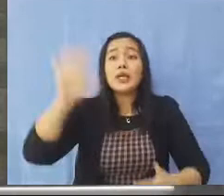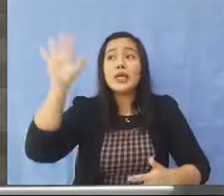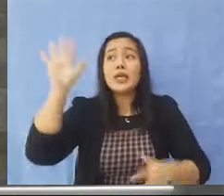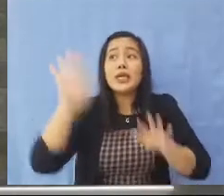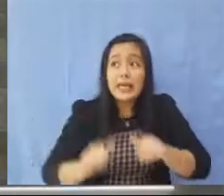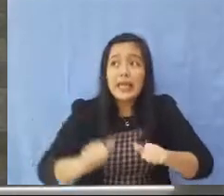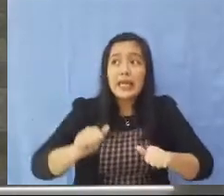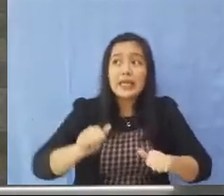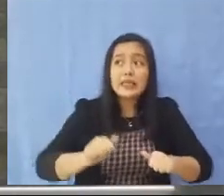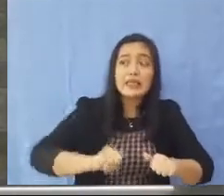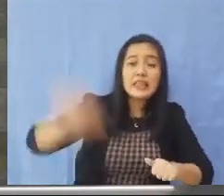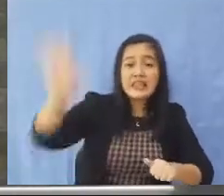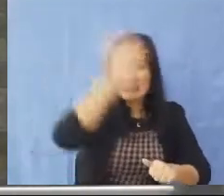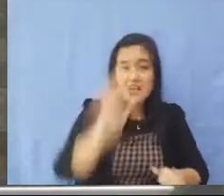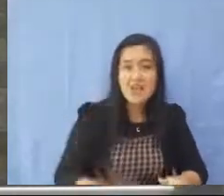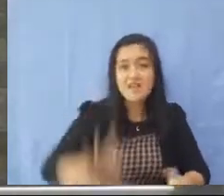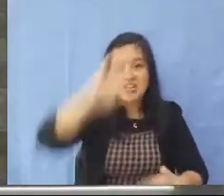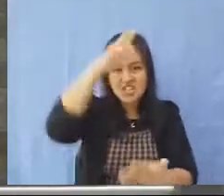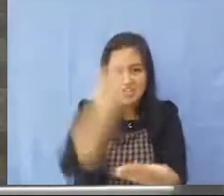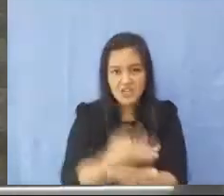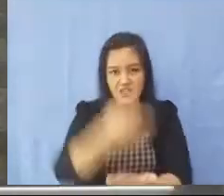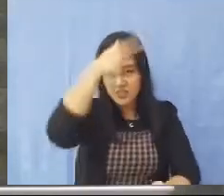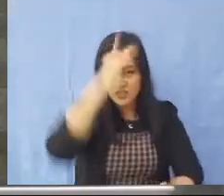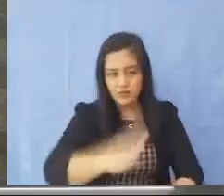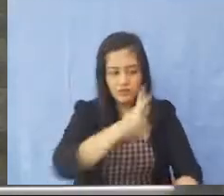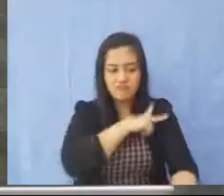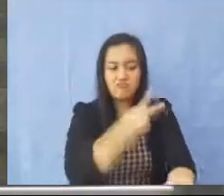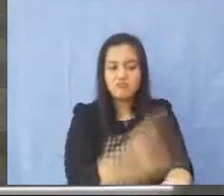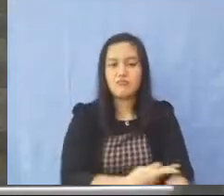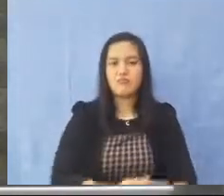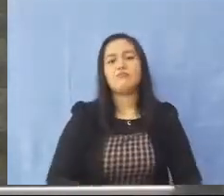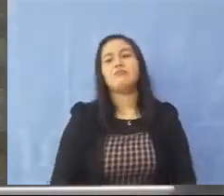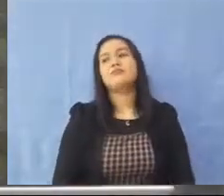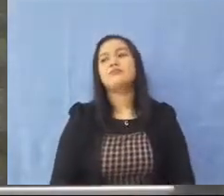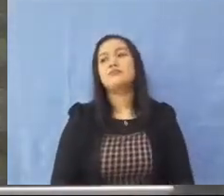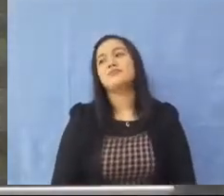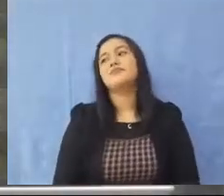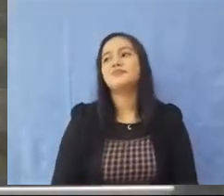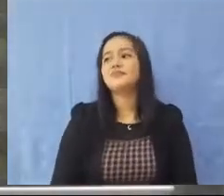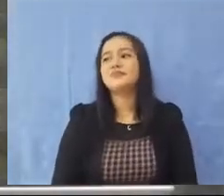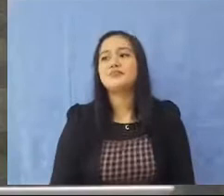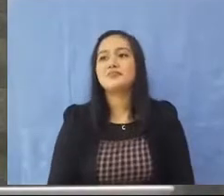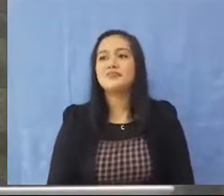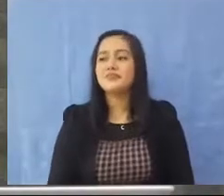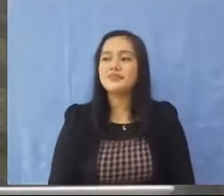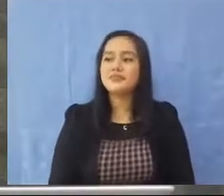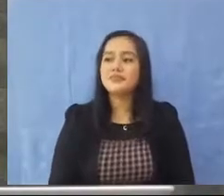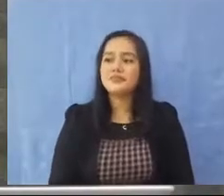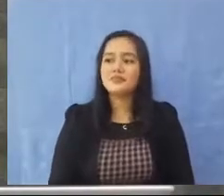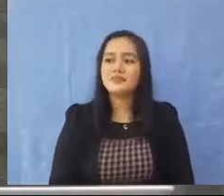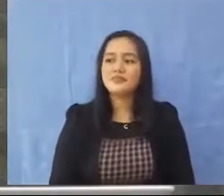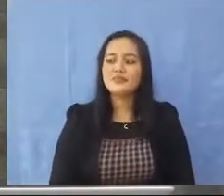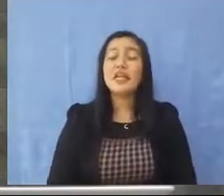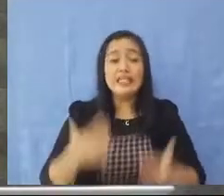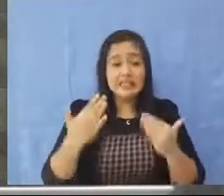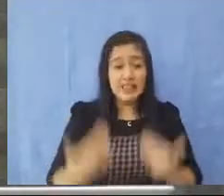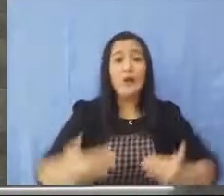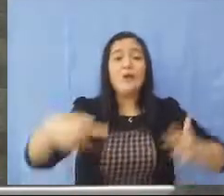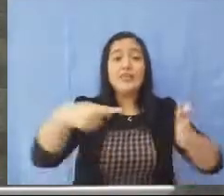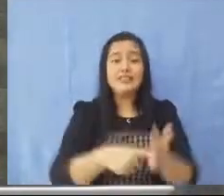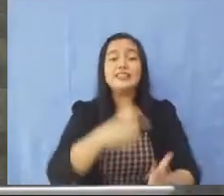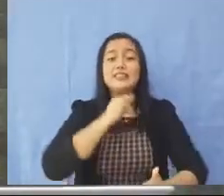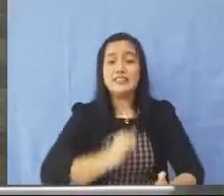yung nilalaman ng foundational chapters. Okay? Patapos na po tayo. Ito po yung nilalaman